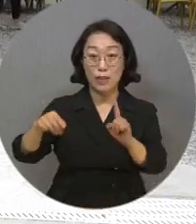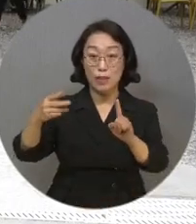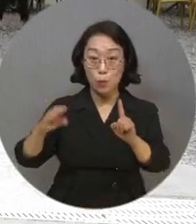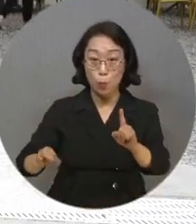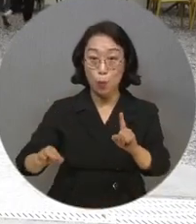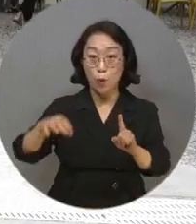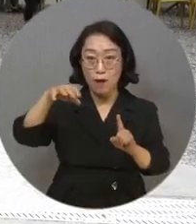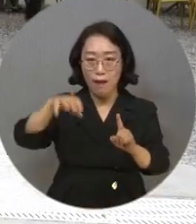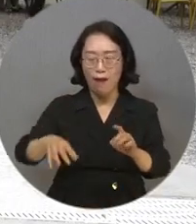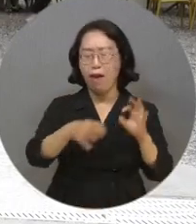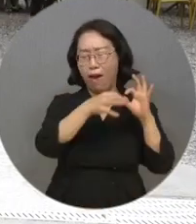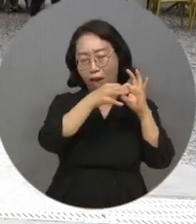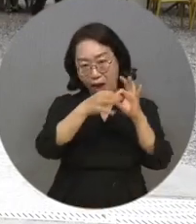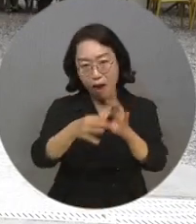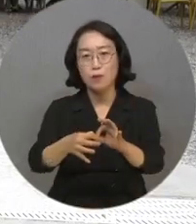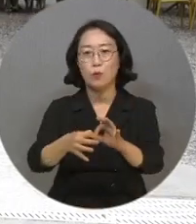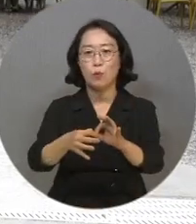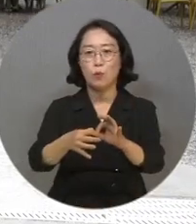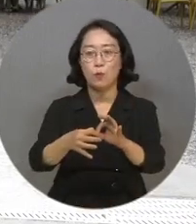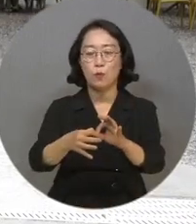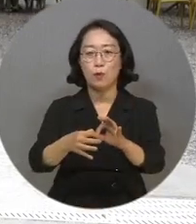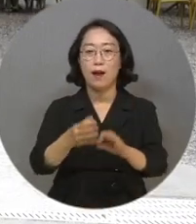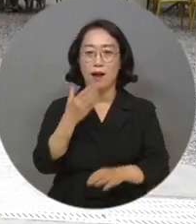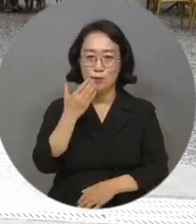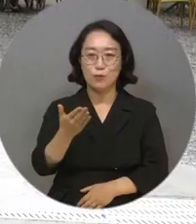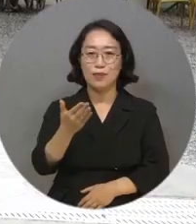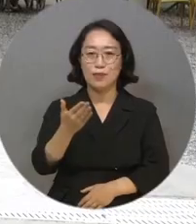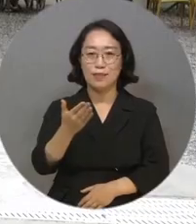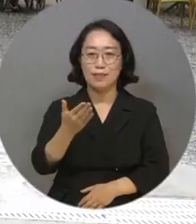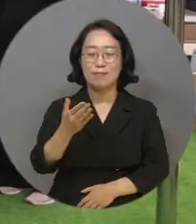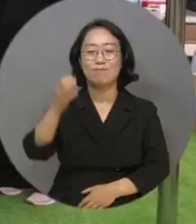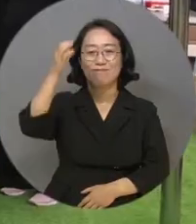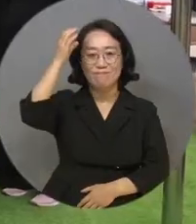하나의 시그니처 사업으로 자리매김하지 않을까